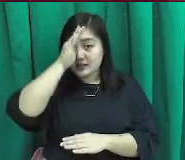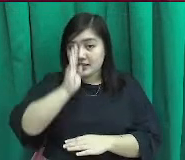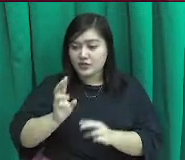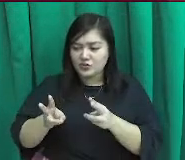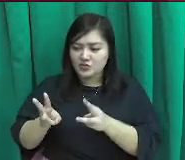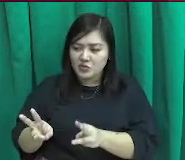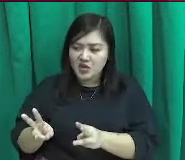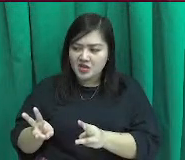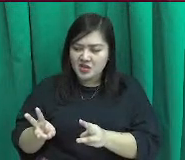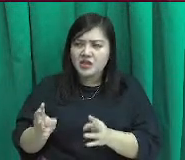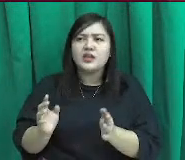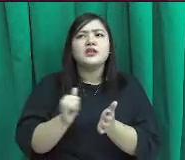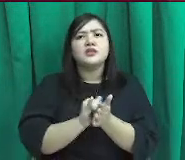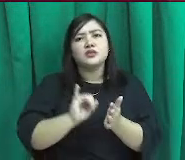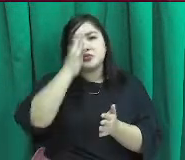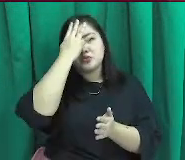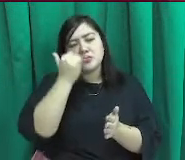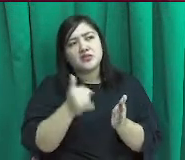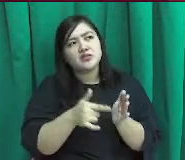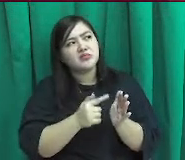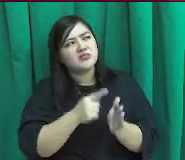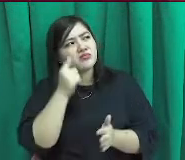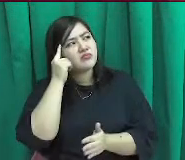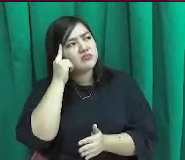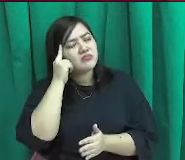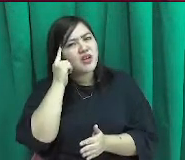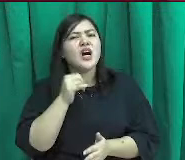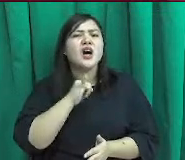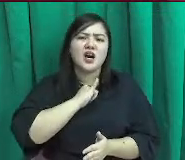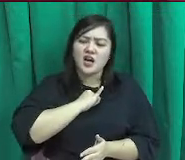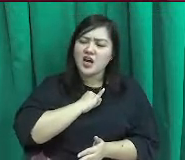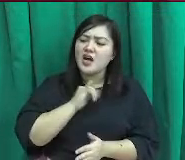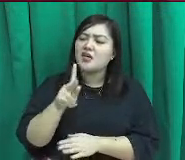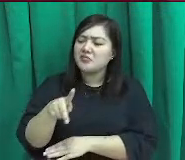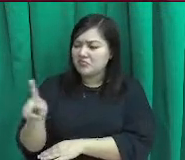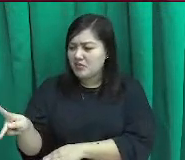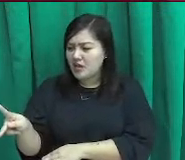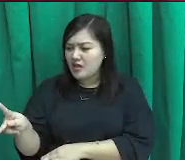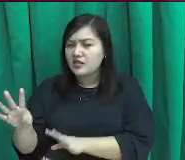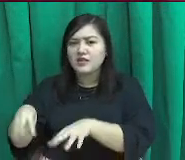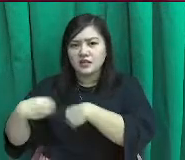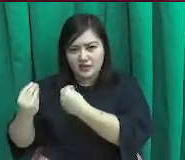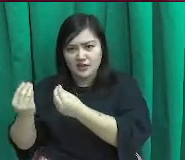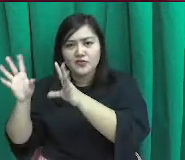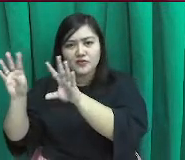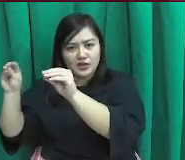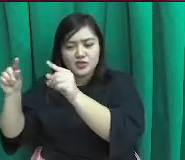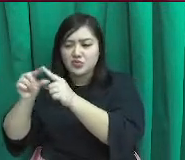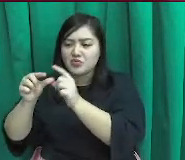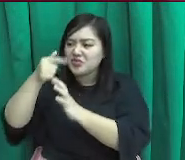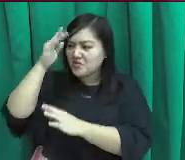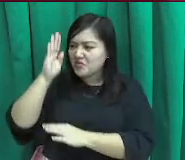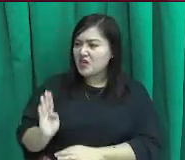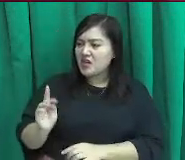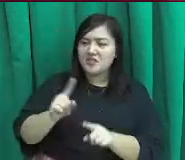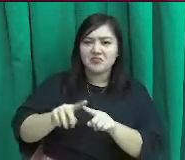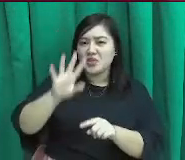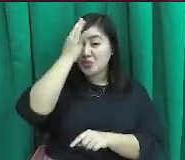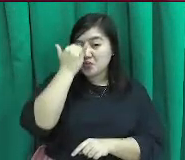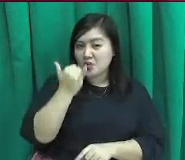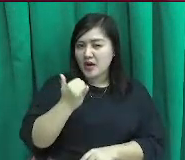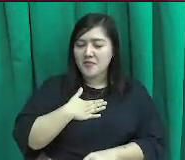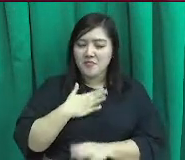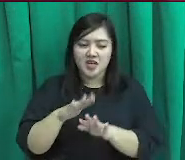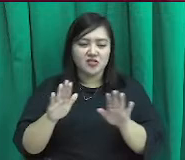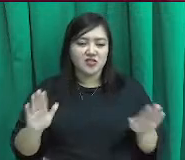yung anak ko? Yeah. Mm-hmm. Balik ka dun sa sowing. Amen. Balik tayo dun sa sowing. Inuulit ko, paano natin ginagawa? Baka